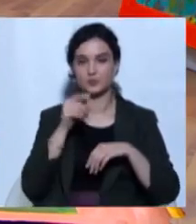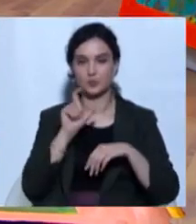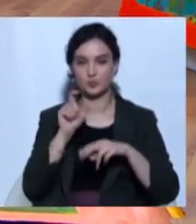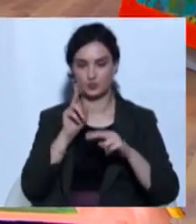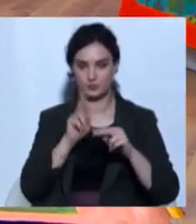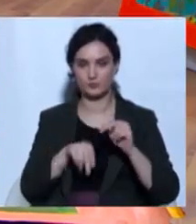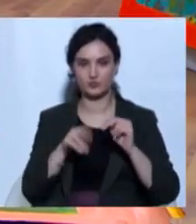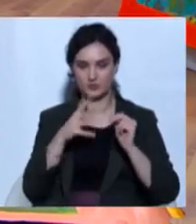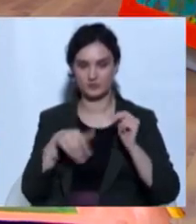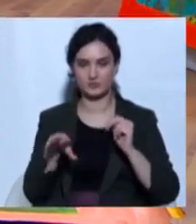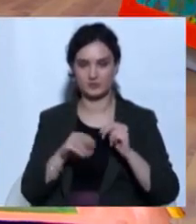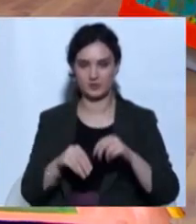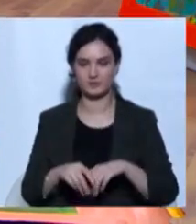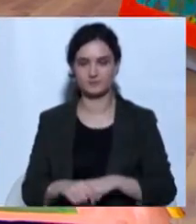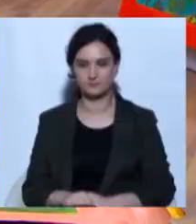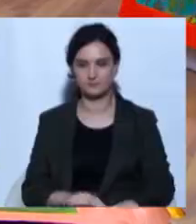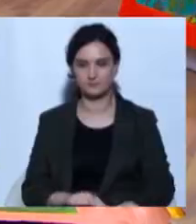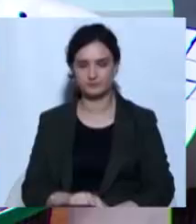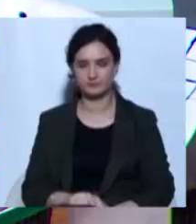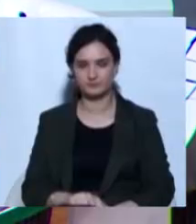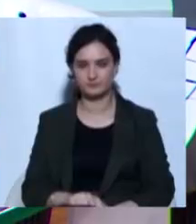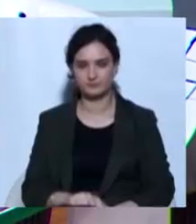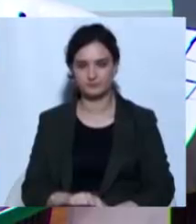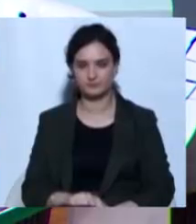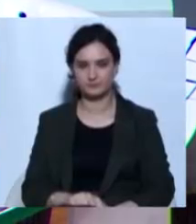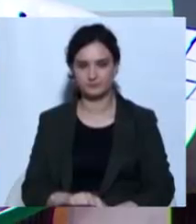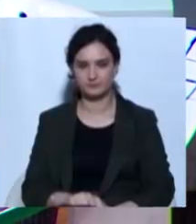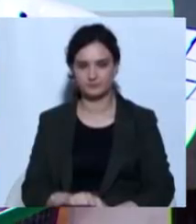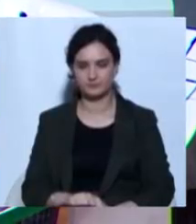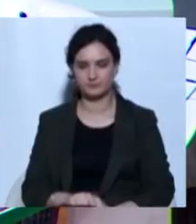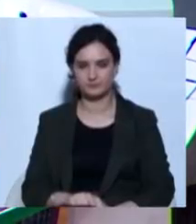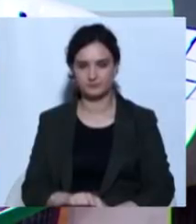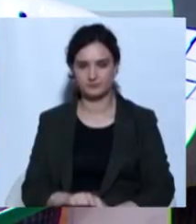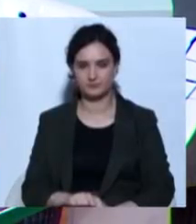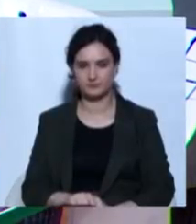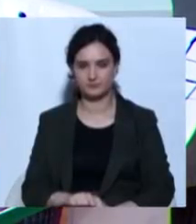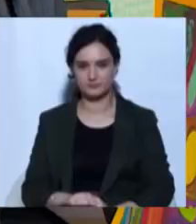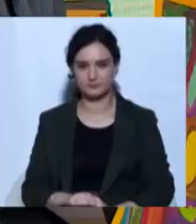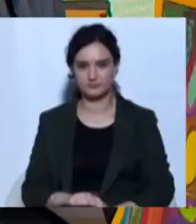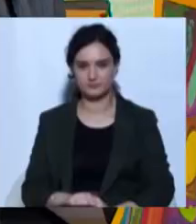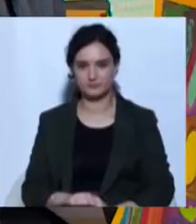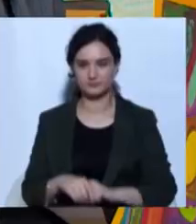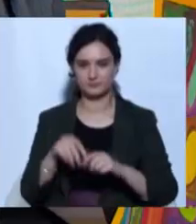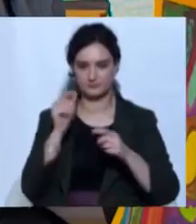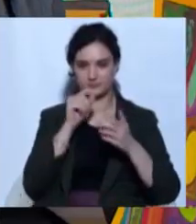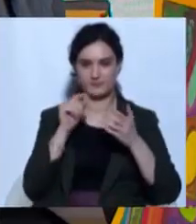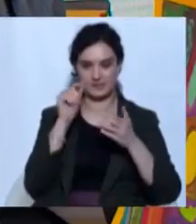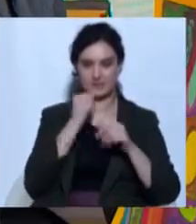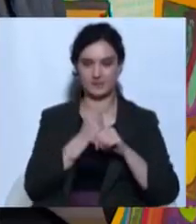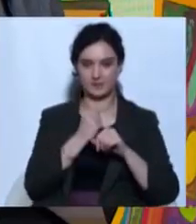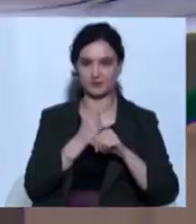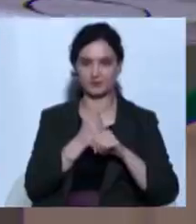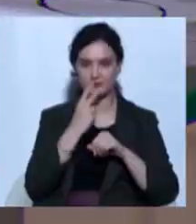მოვრჩეთ ყველგან. აი მაგალითად აი აქ შეგვიძლია აი ეს ნაწილი გავაკეთოთ, ნახეთ.